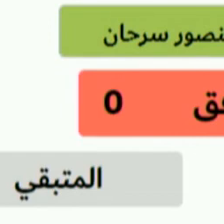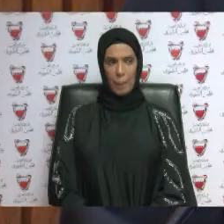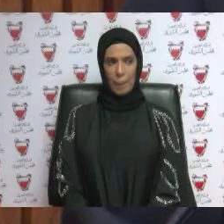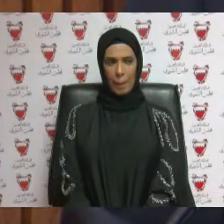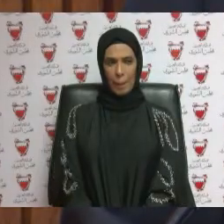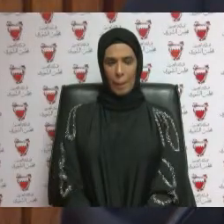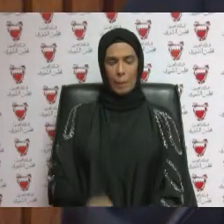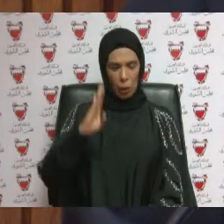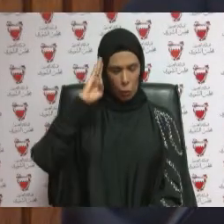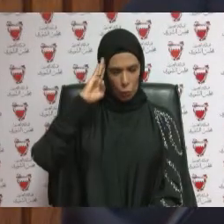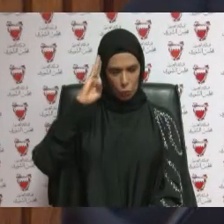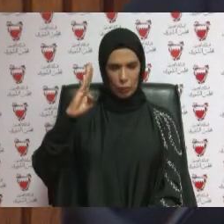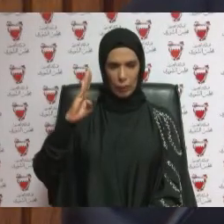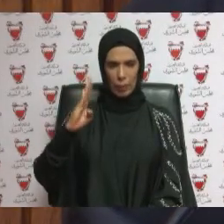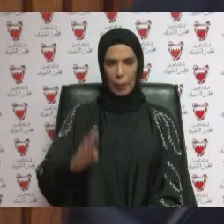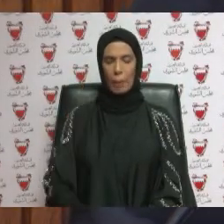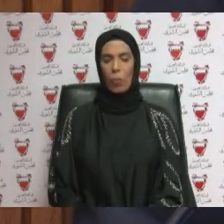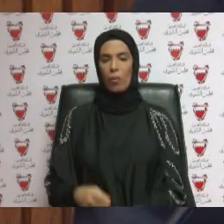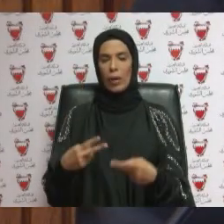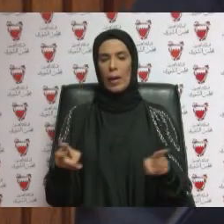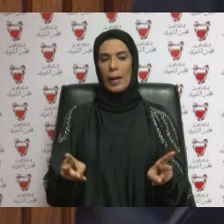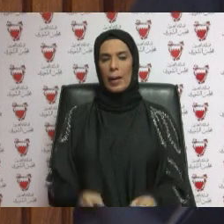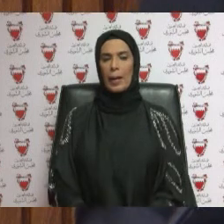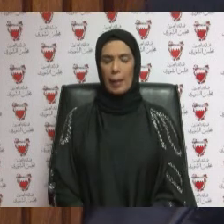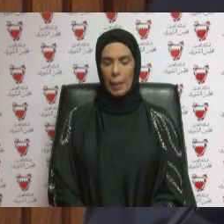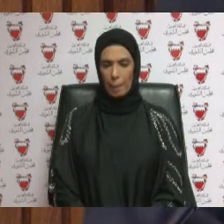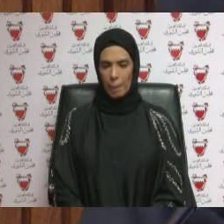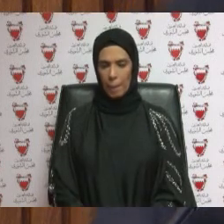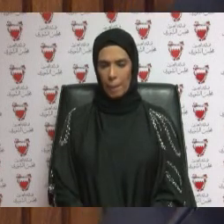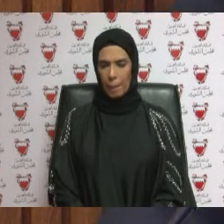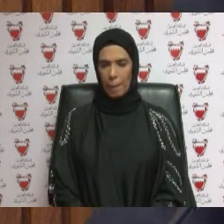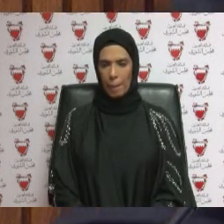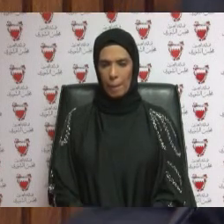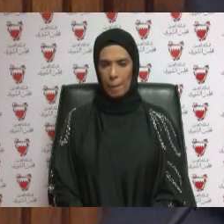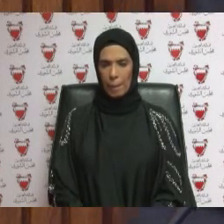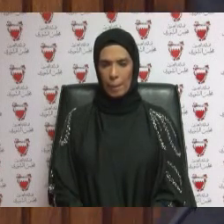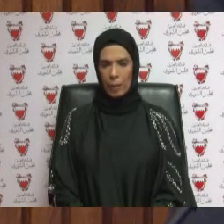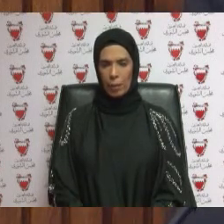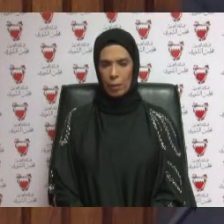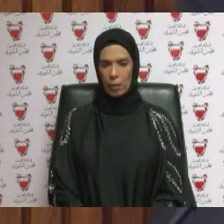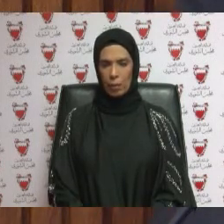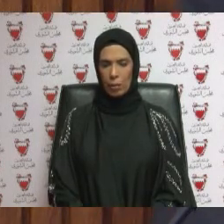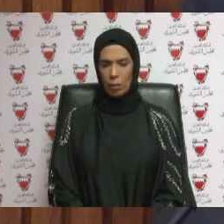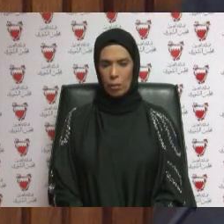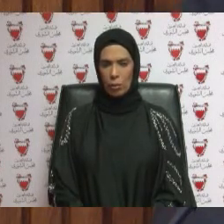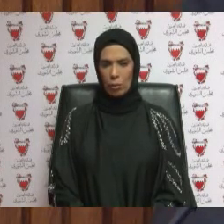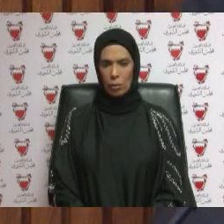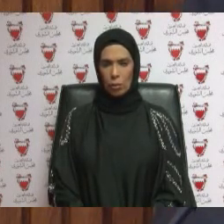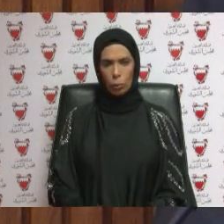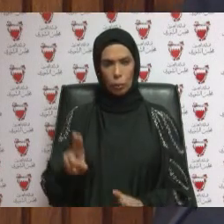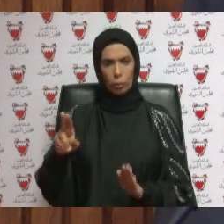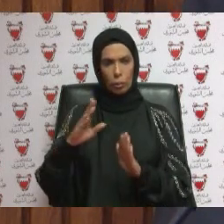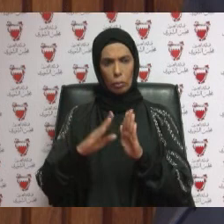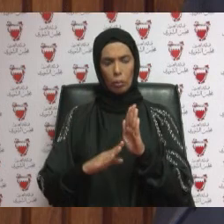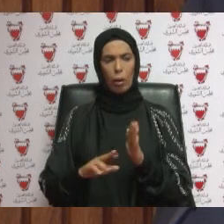شكرا. وأغلبية موافقة. ننتقل إلى البند التالي على جدول الأعمال، اللي هو تقرير